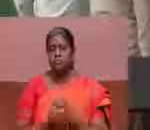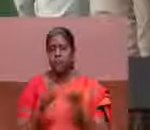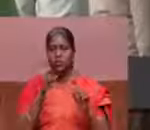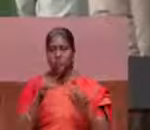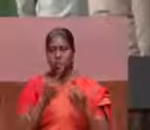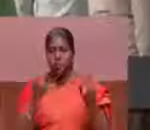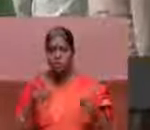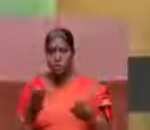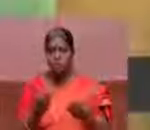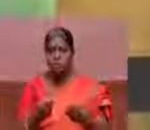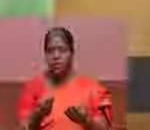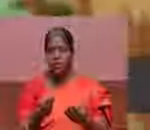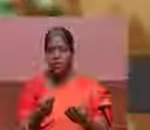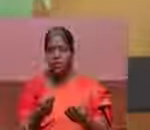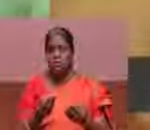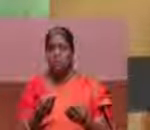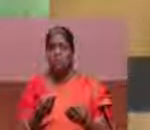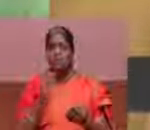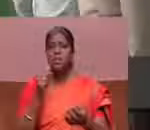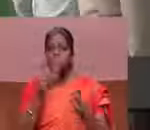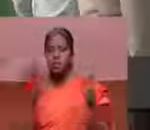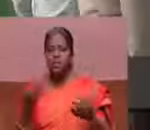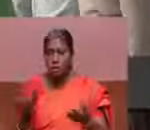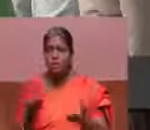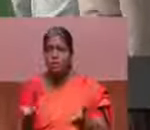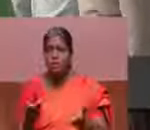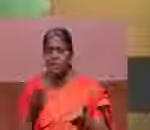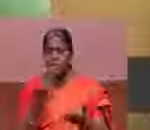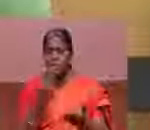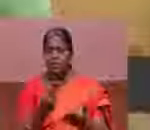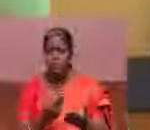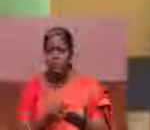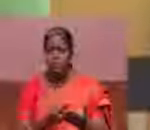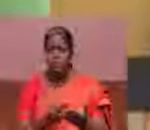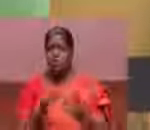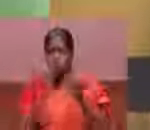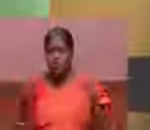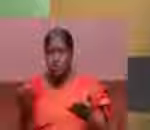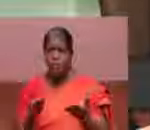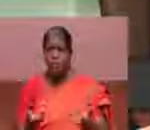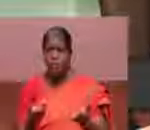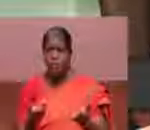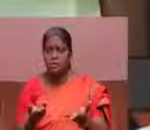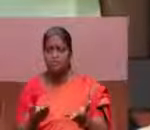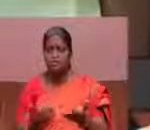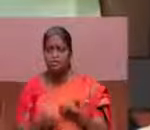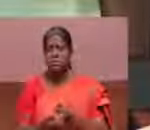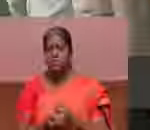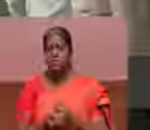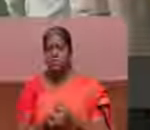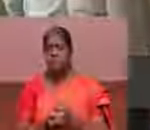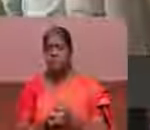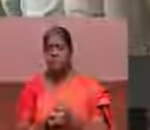ஓட்டர் கார்டு காட்டுங்க ஐயா, ஓட்டர் கார்டு காட்டுங்க. ஏங்க அட, ஓட்டர் கார்டு காட்டுப்பா